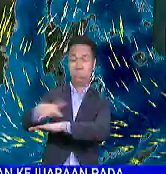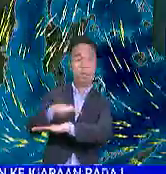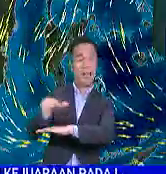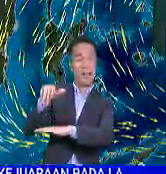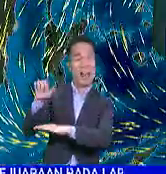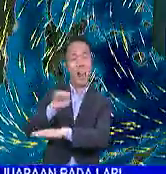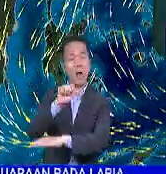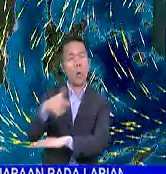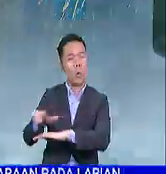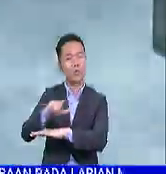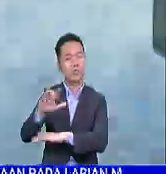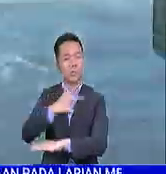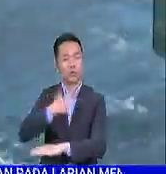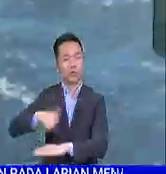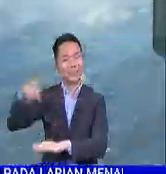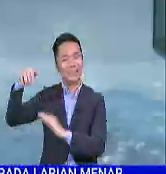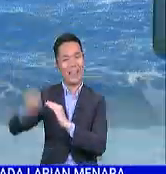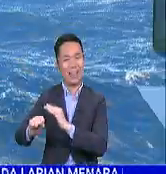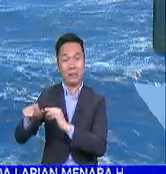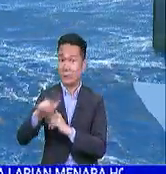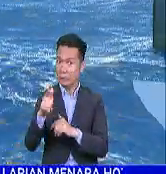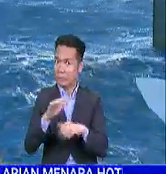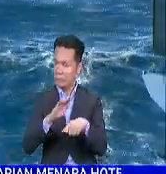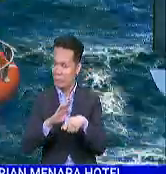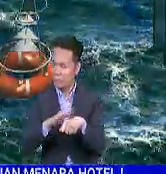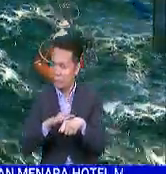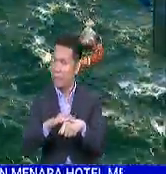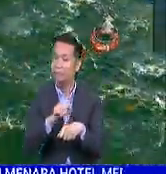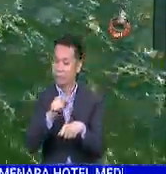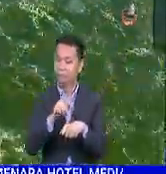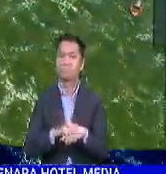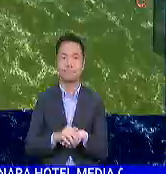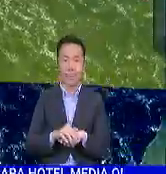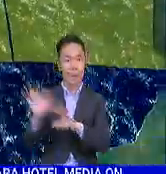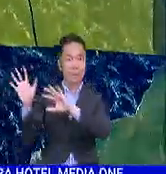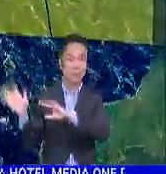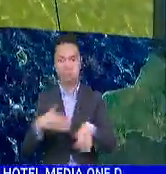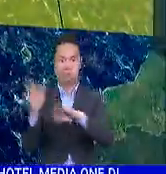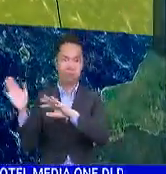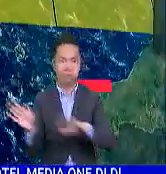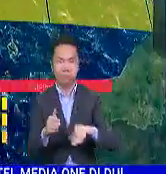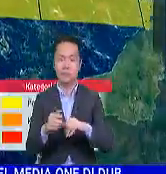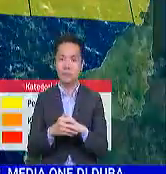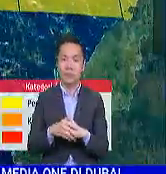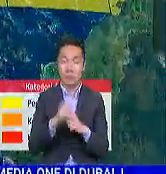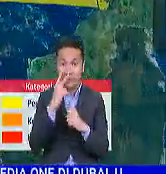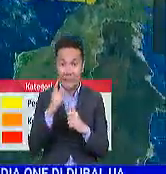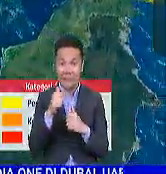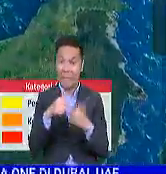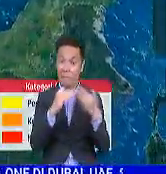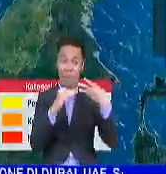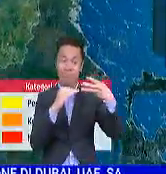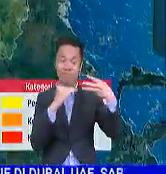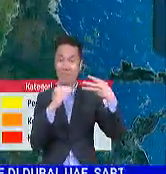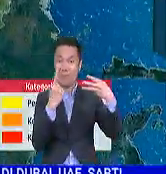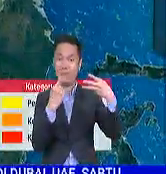Selatan. Oleh itu, Jabatan Meteorologi Malaysia masih lagi mengekalkan amaran angin kencang dan juga laut bergelora kategori